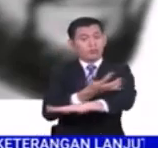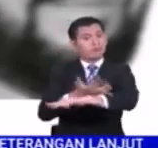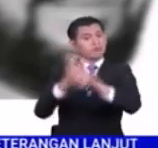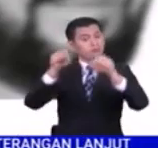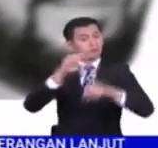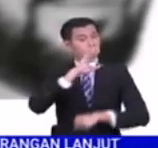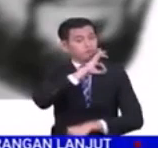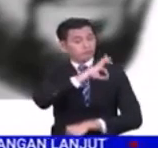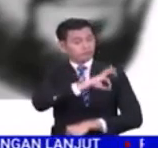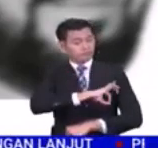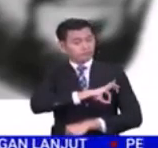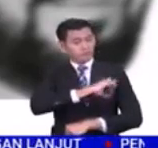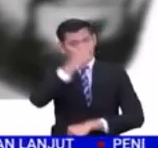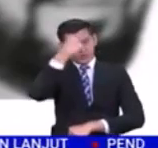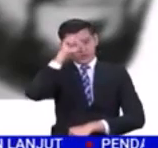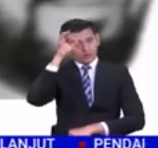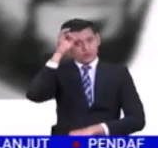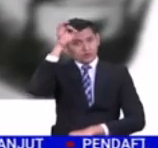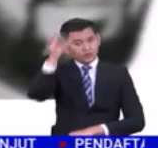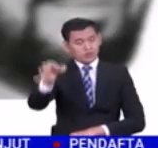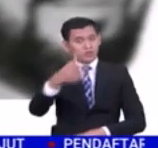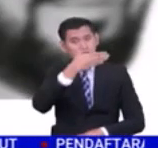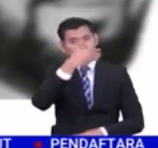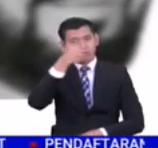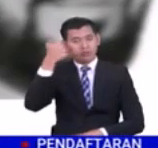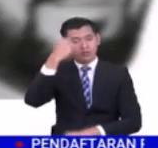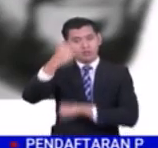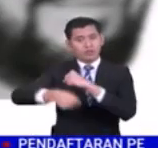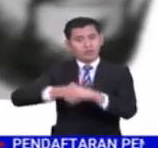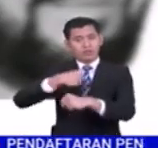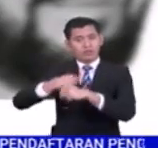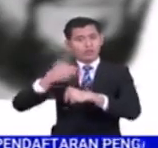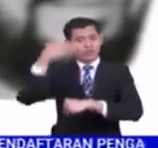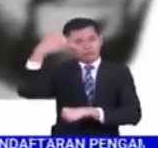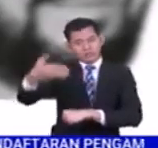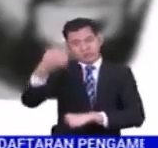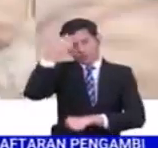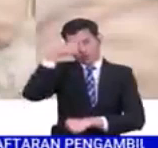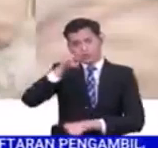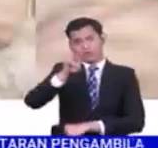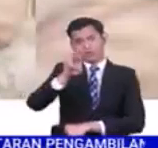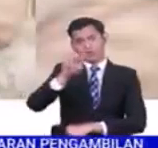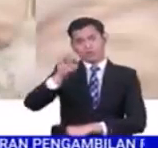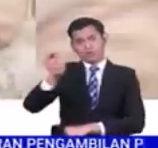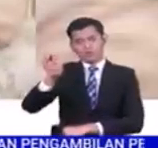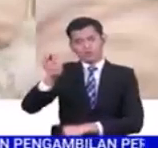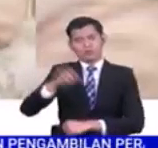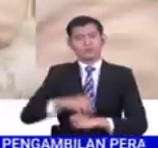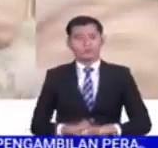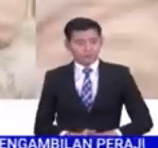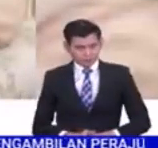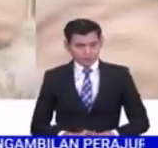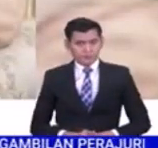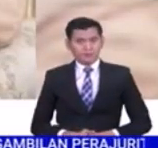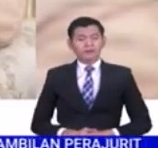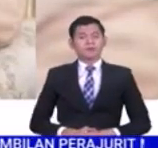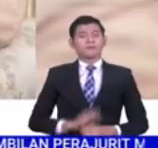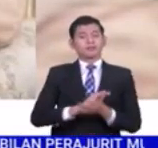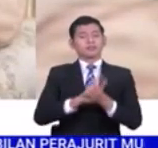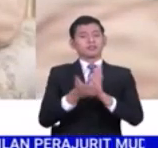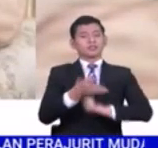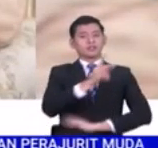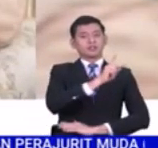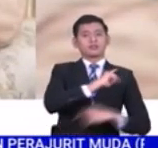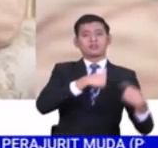bermanfaat dalam membentuk masa depan yang baik untuk tahun-tahun mendatang menurut laporan media Syaikh khalifah yang memerintah sejak